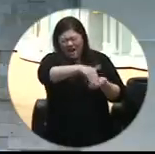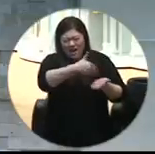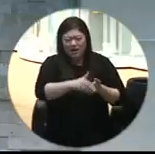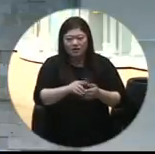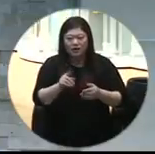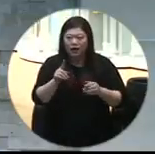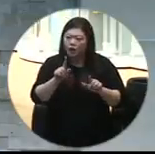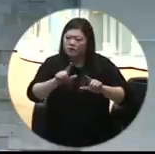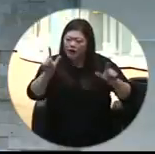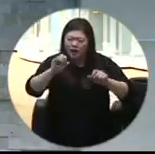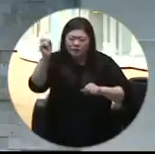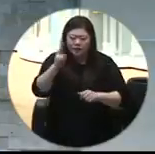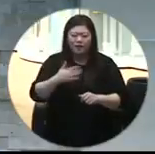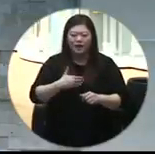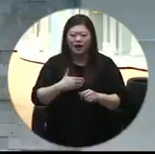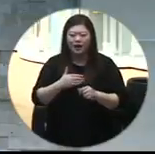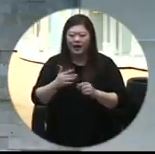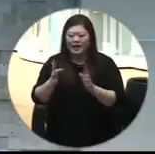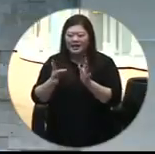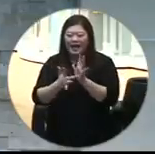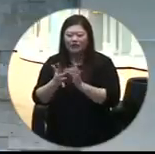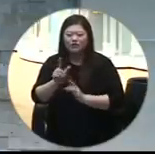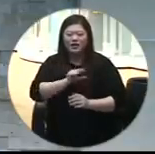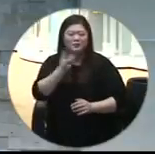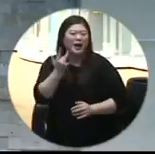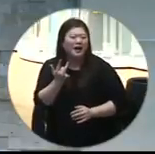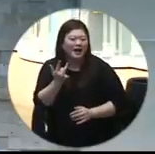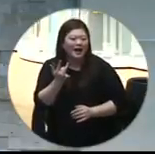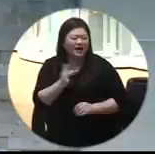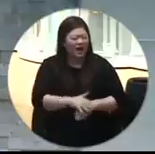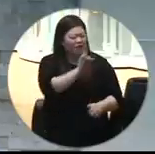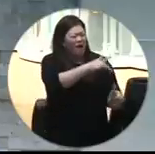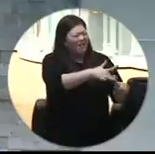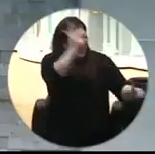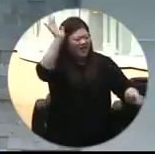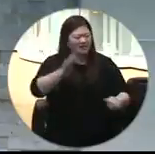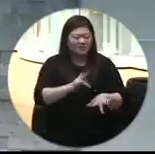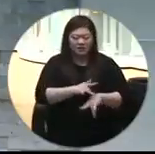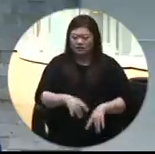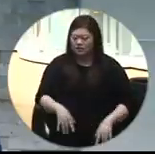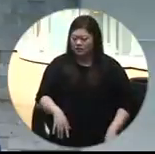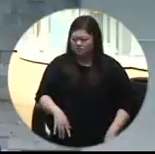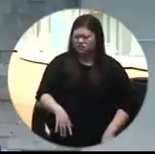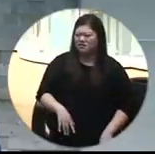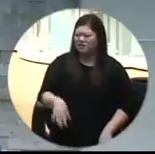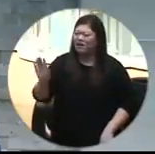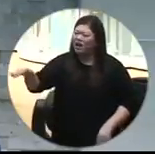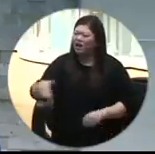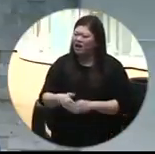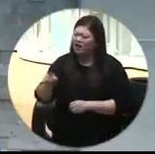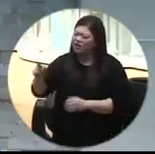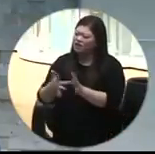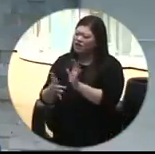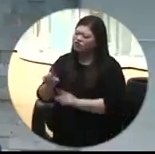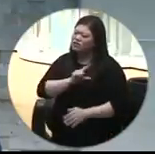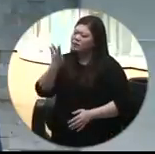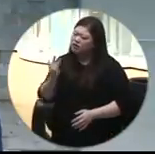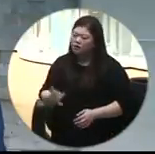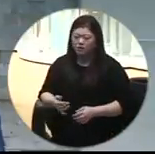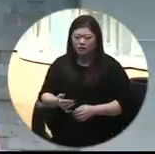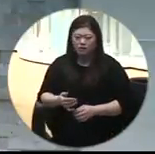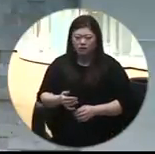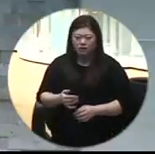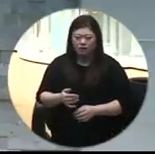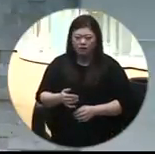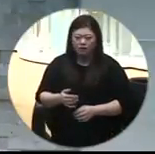왜 웃나시 보면 내가 예수 이름을 빼놓은 거예요. 예수 이름 명하면 막 벌벌 떨어요. 그 예수 이름이 위대한 겁니다.